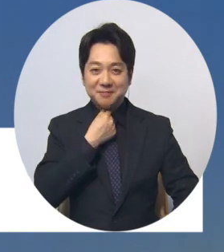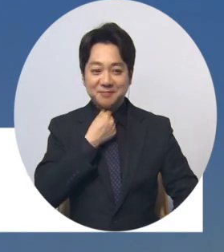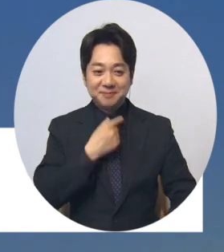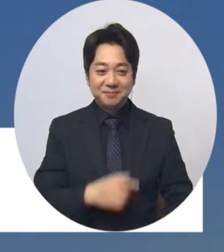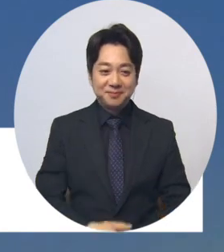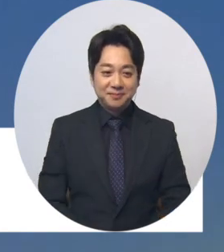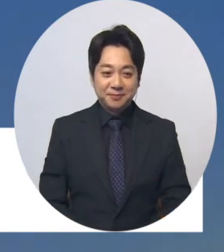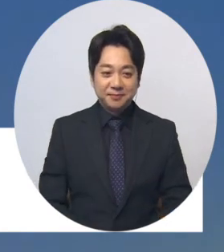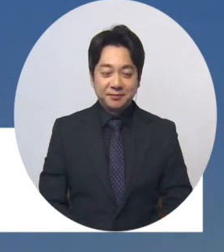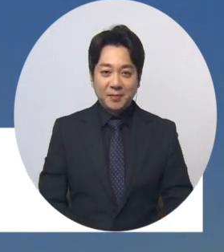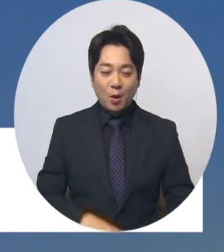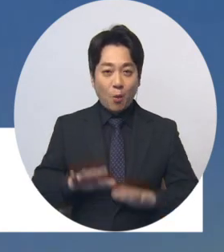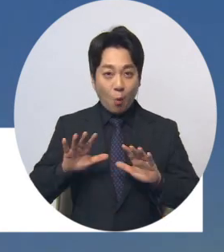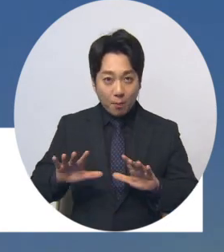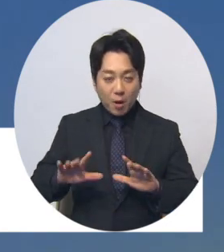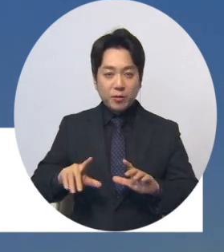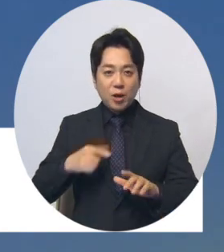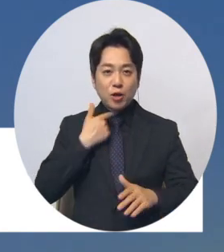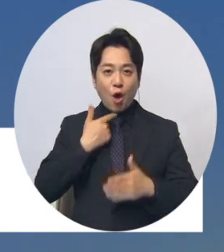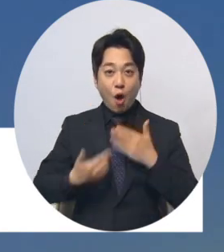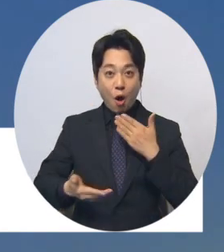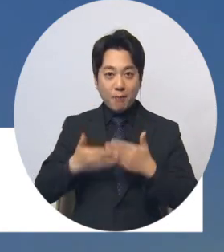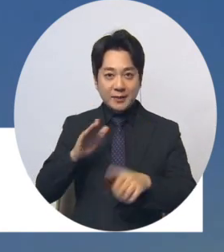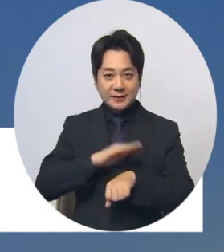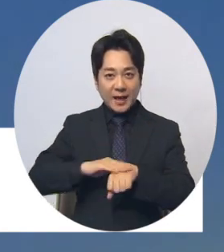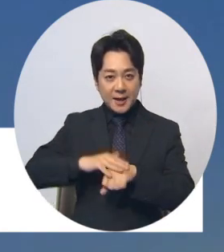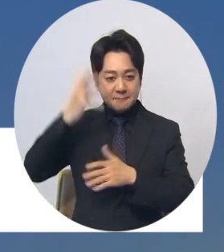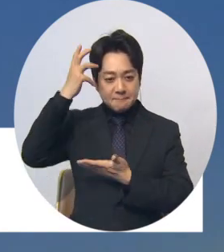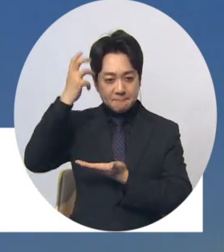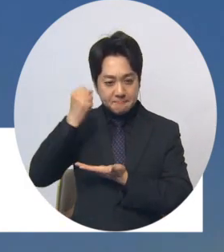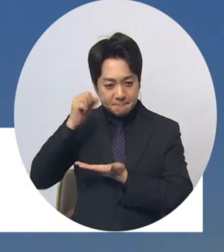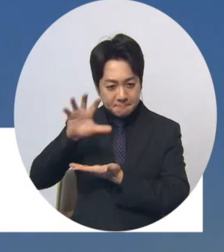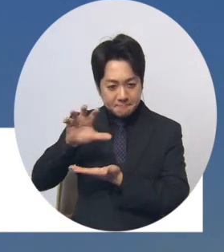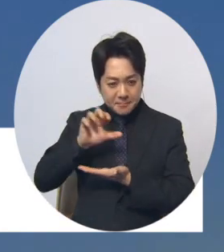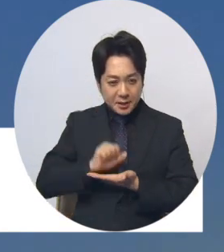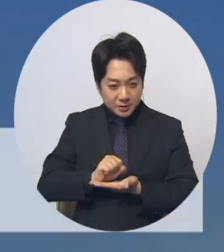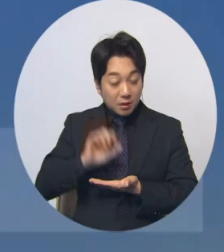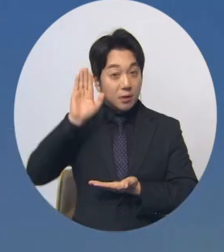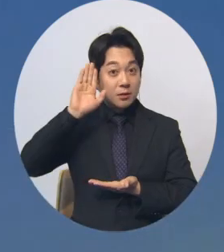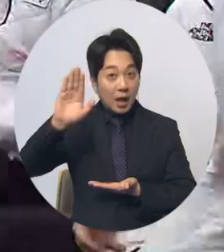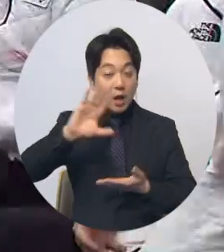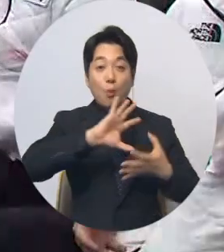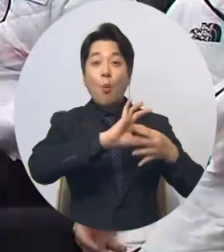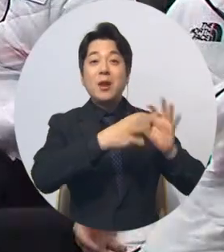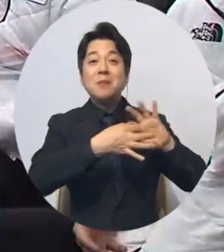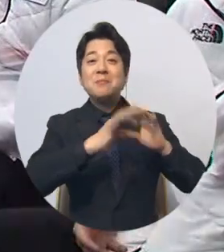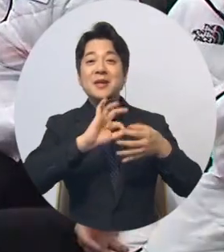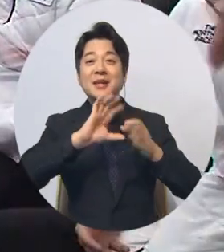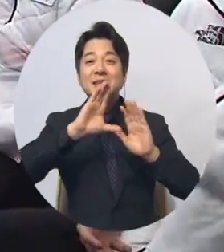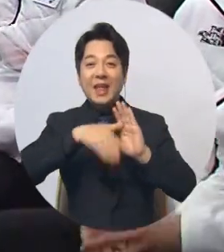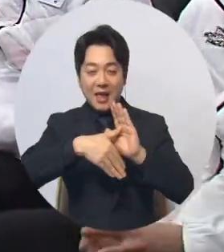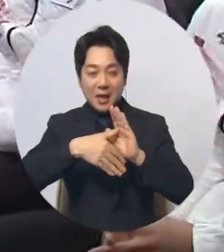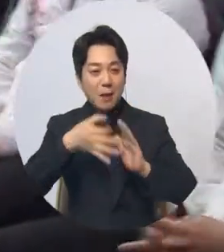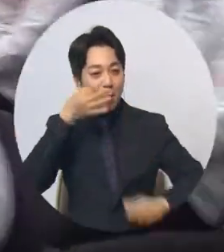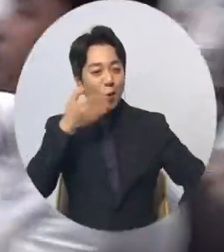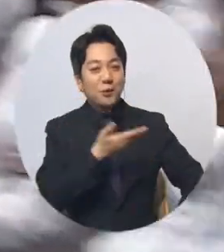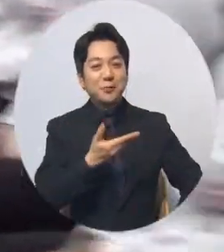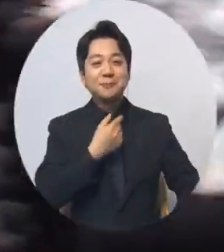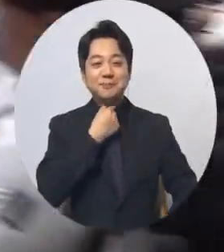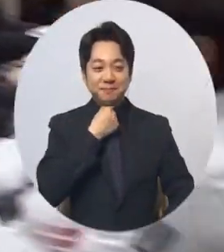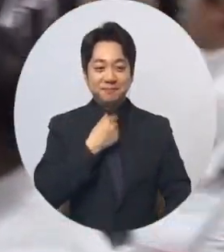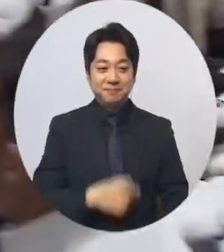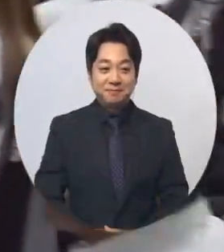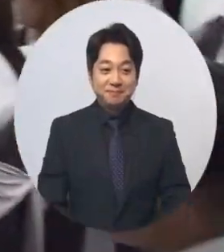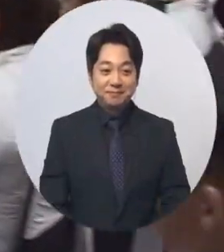이 경험을 잘 쌓아서 밀라노까지 잘 가지고 갔으면 좋겠어요. 동계 스포츠 대표